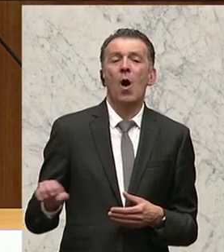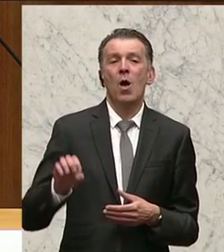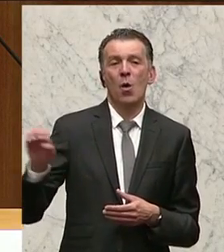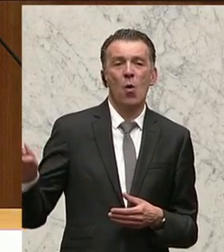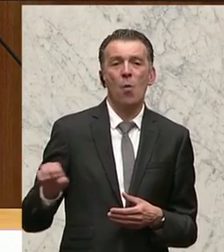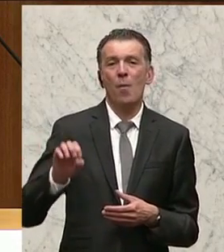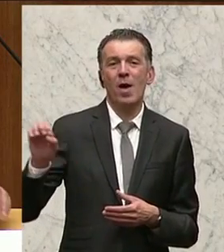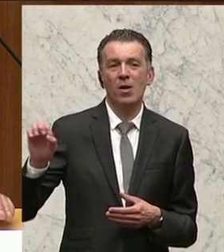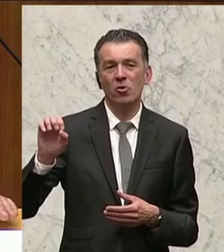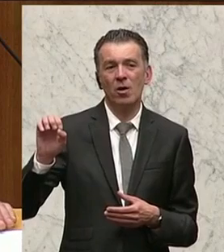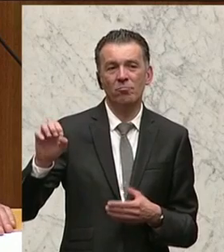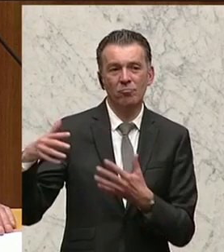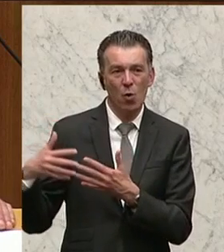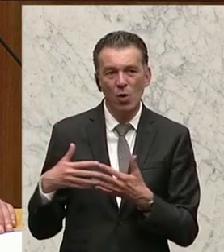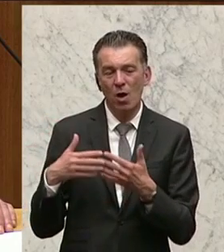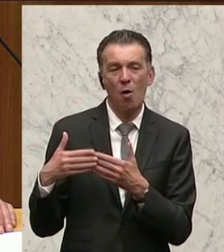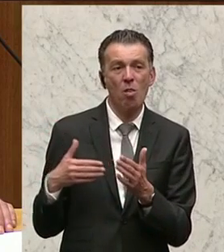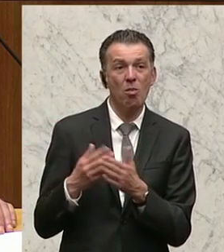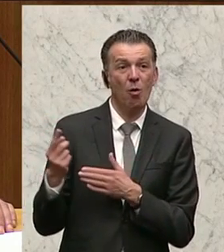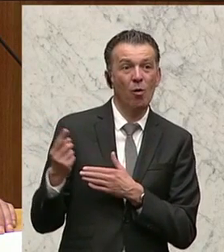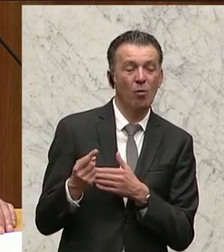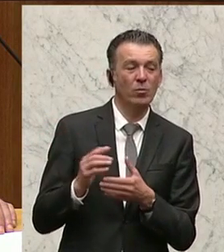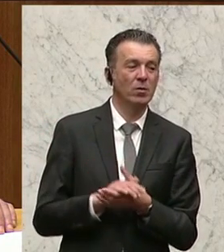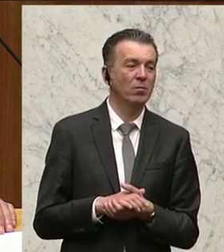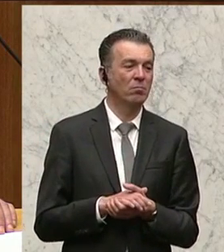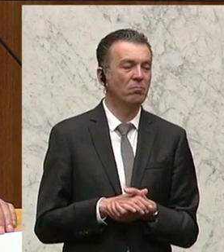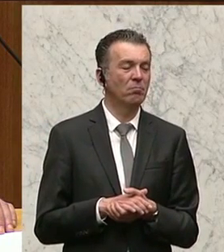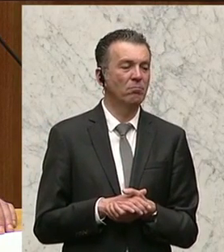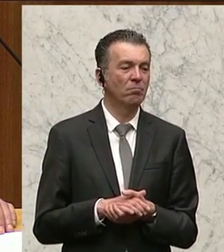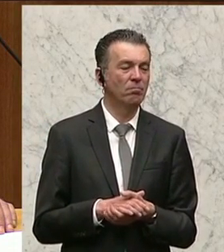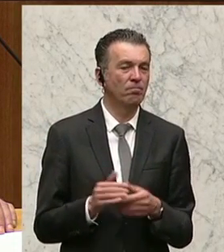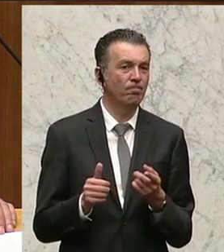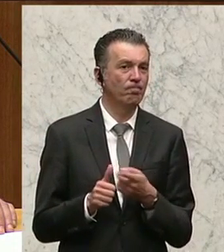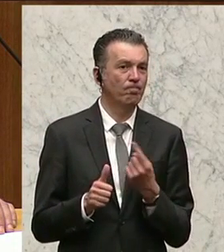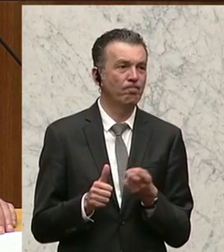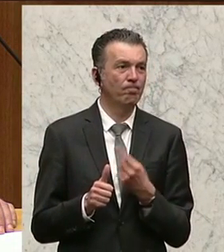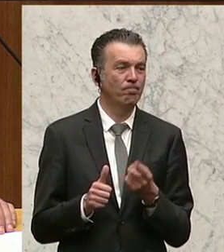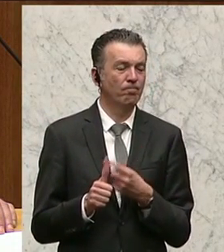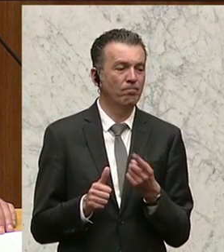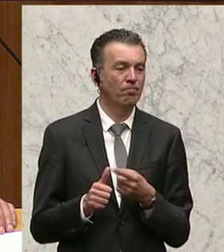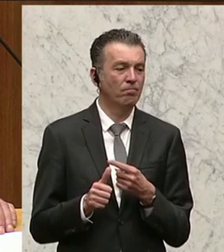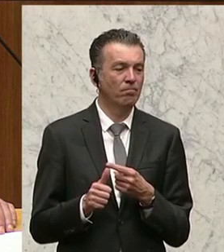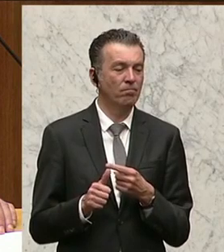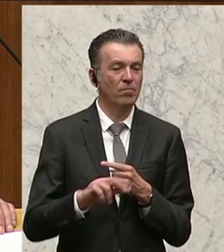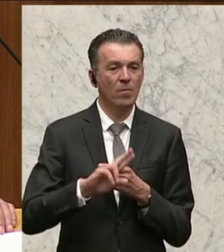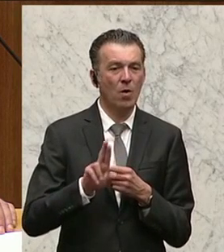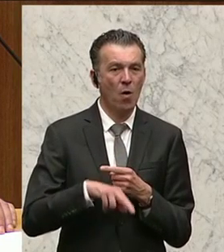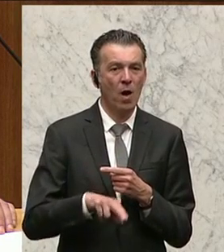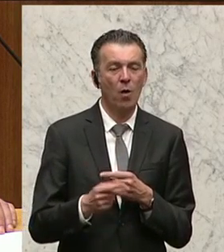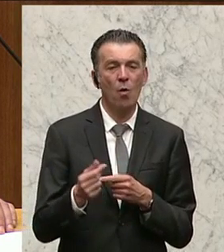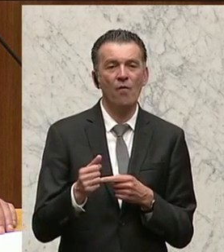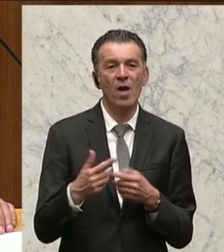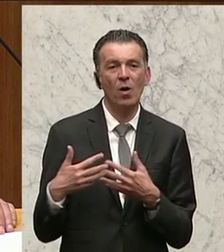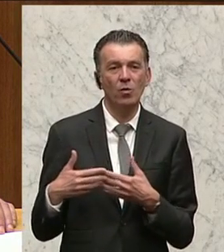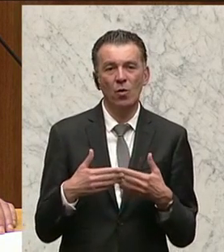Union sozusagen noch bevorstehen. Erstens durch den Euro, die Währungsunion,